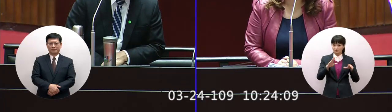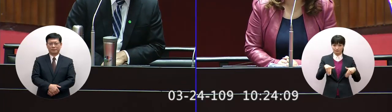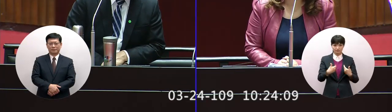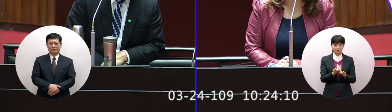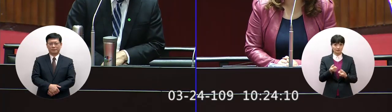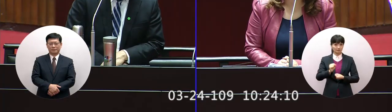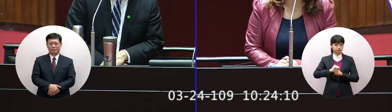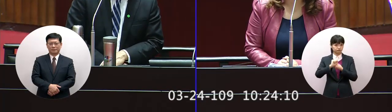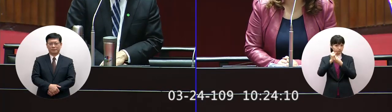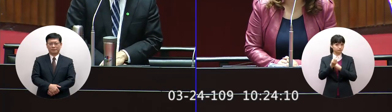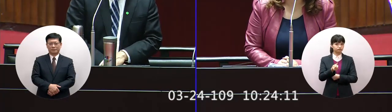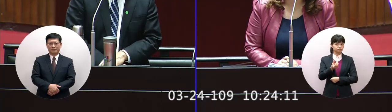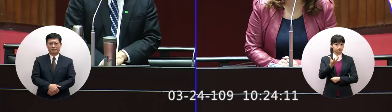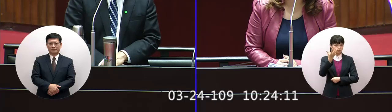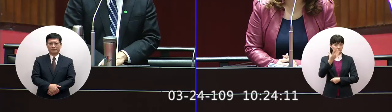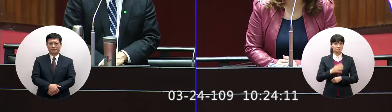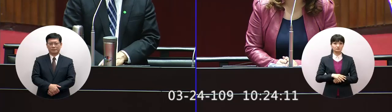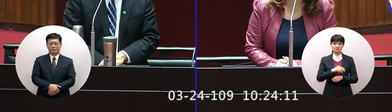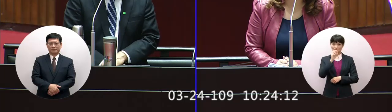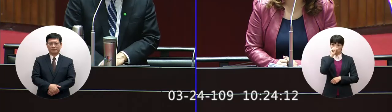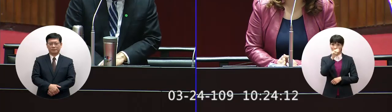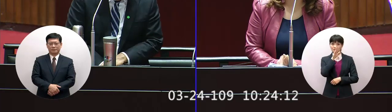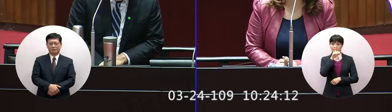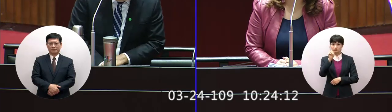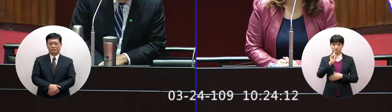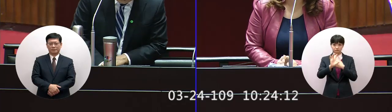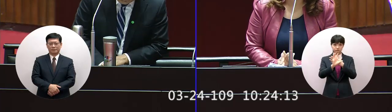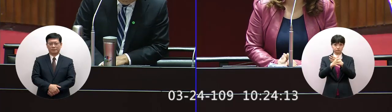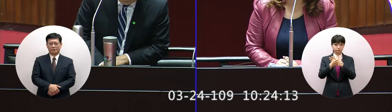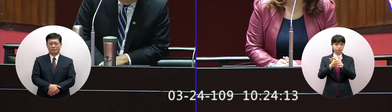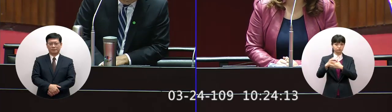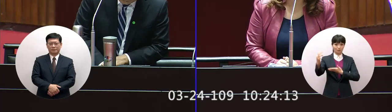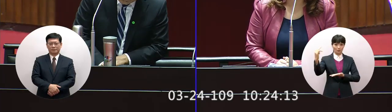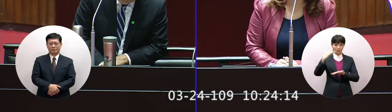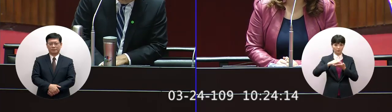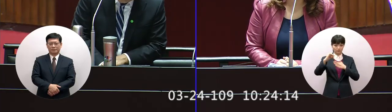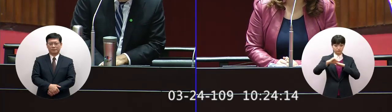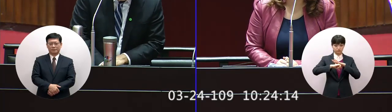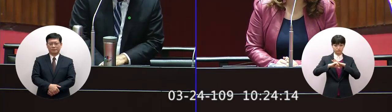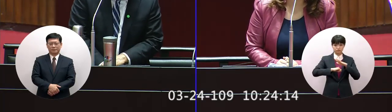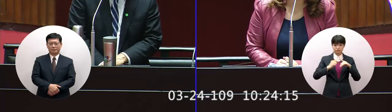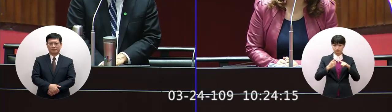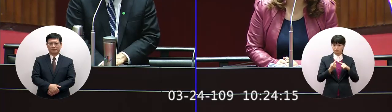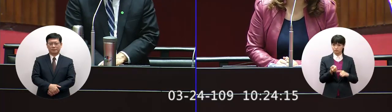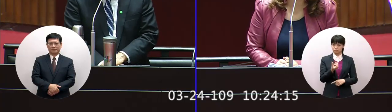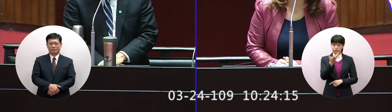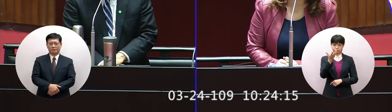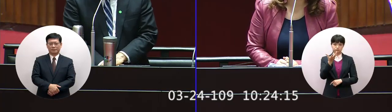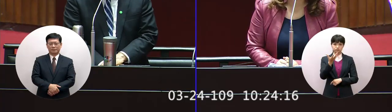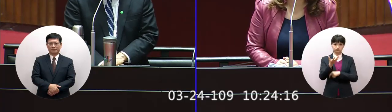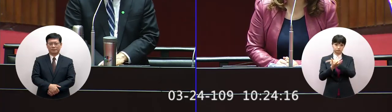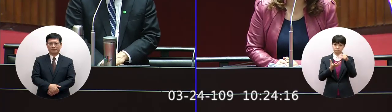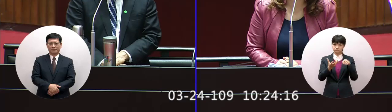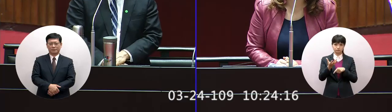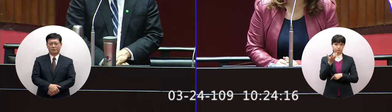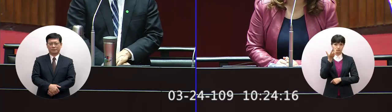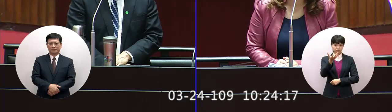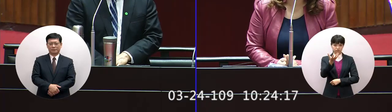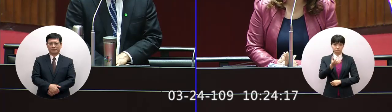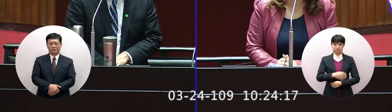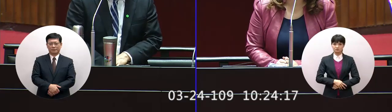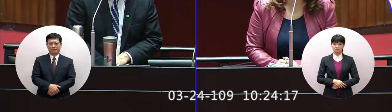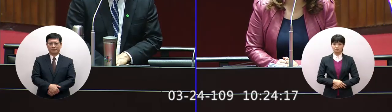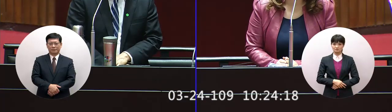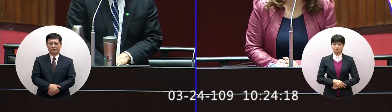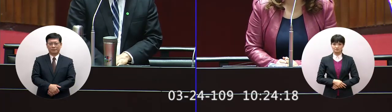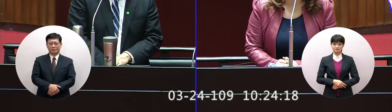加。那尤其呢是境外移入这个部分的这个人数呢是占了绝大的这个多数。